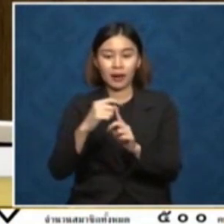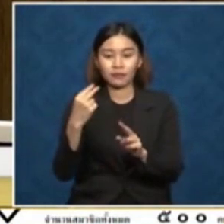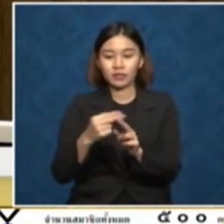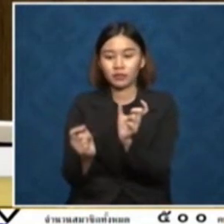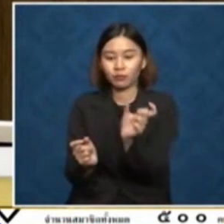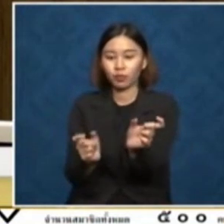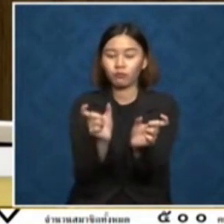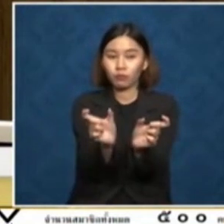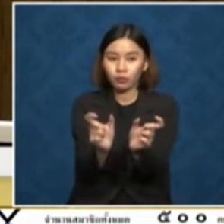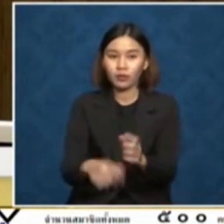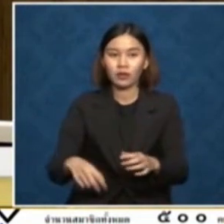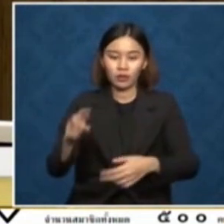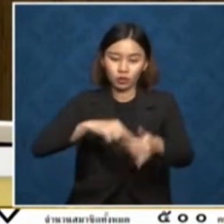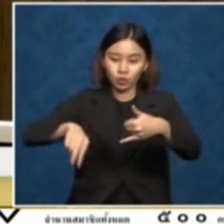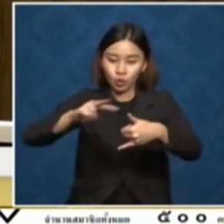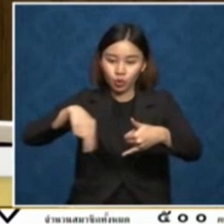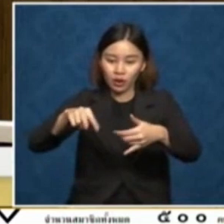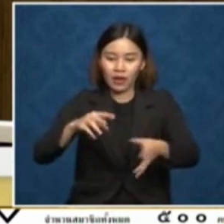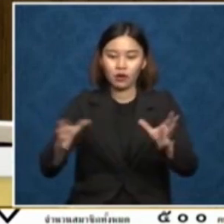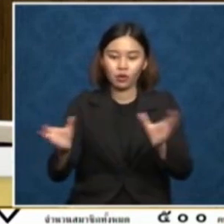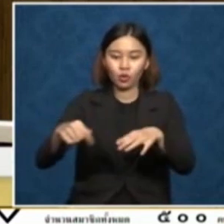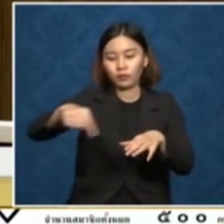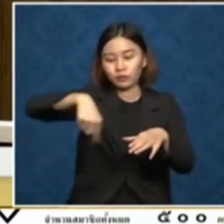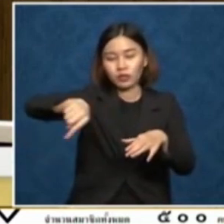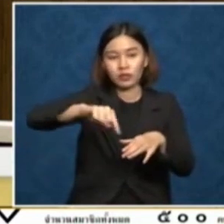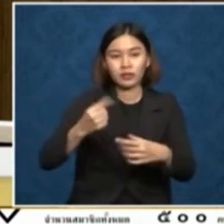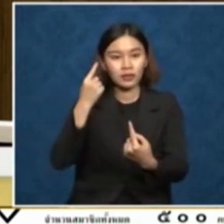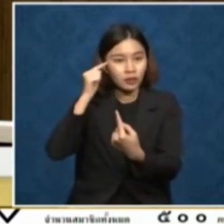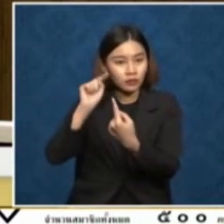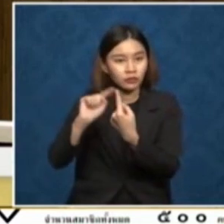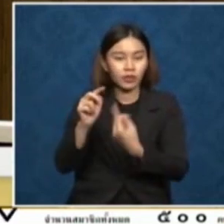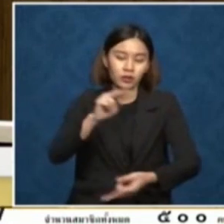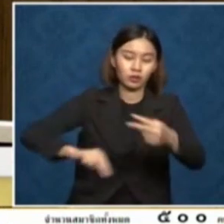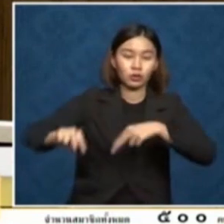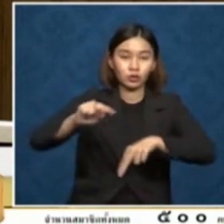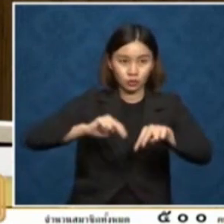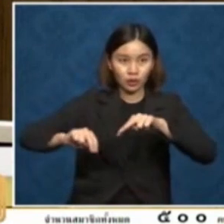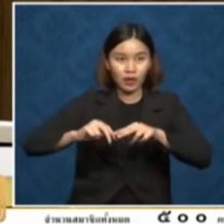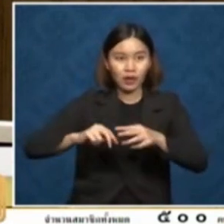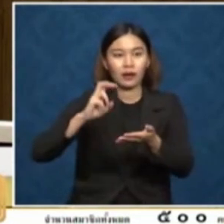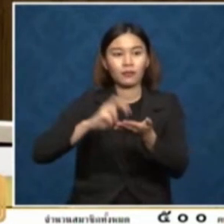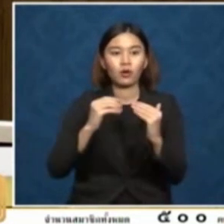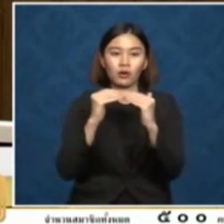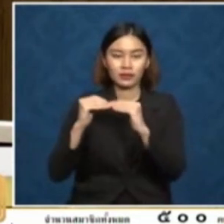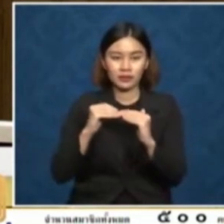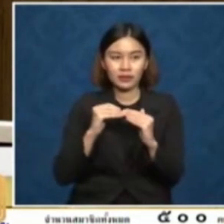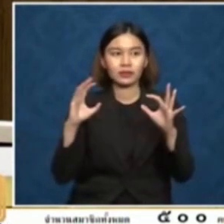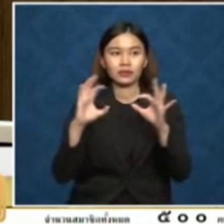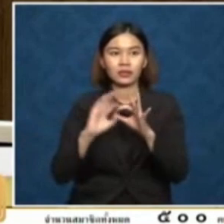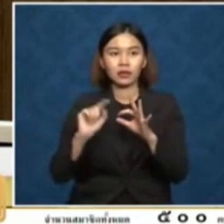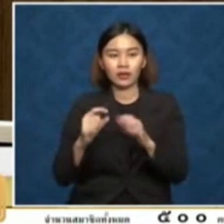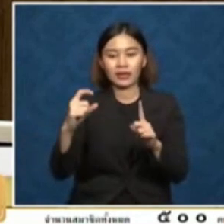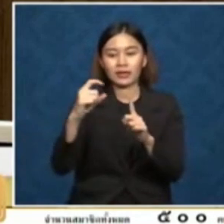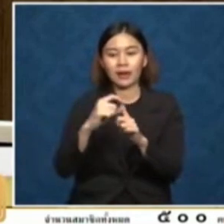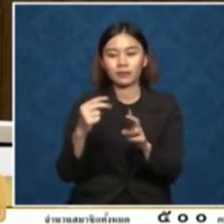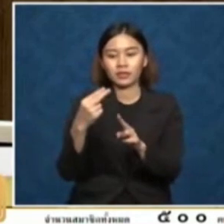านามและการคุ้มครองบุคคลผู้มีความหลากหลายทางเพศซึ่งมุ่งให้เกิดการคุ้มครองและรับรองสิทธิ์ในเรื่องการ